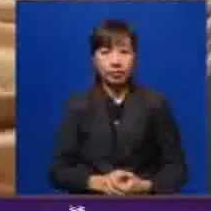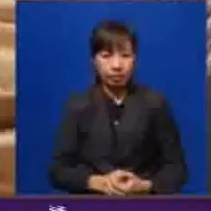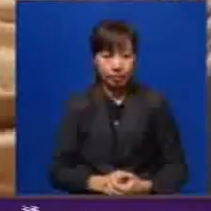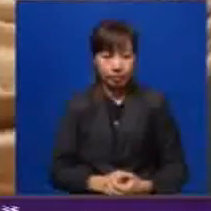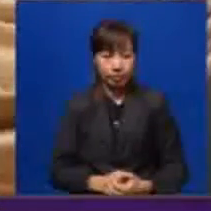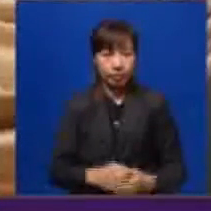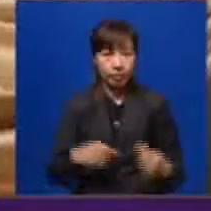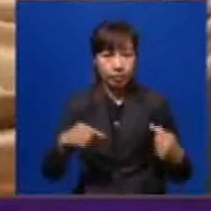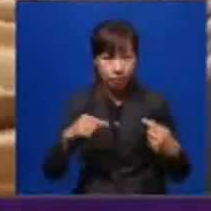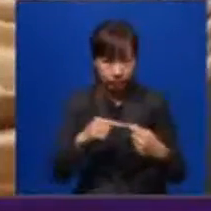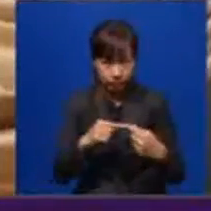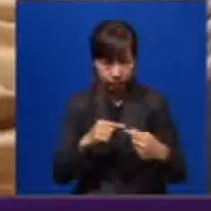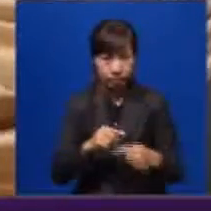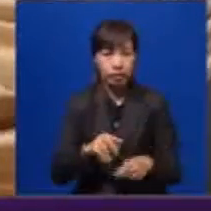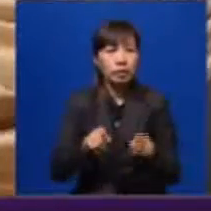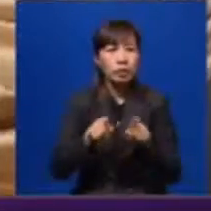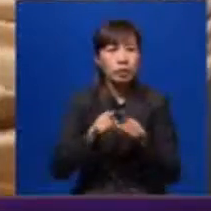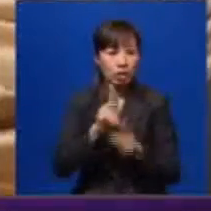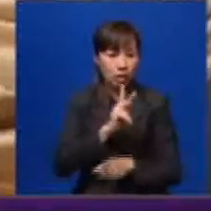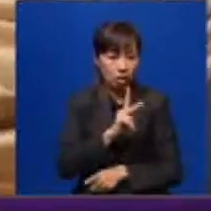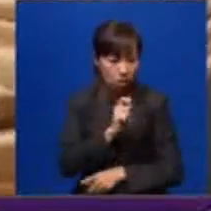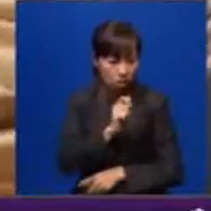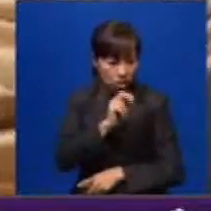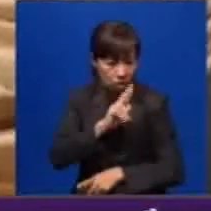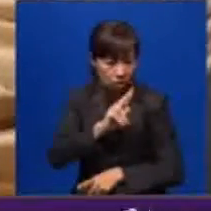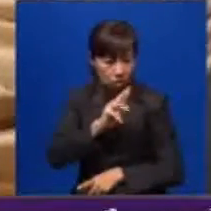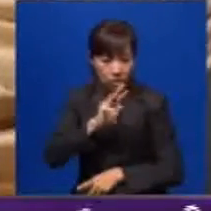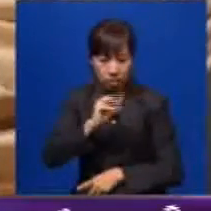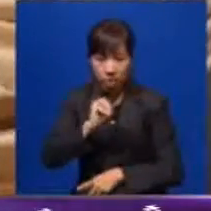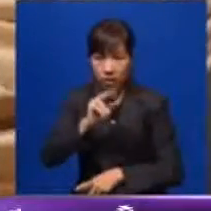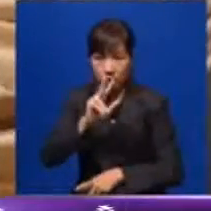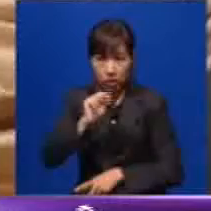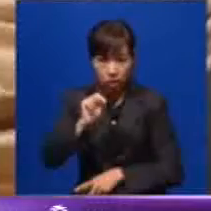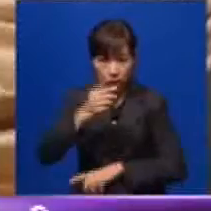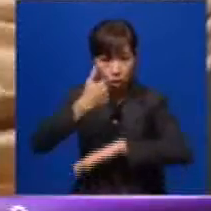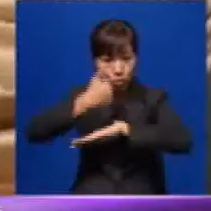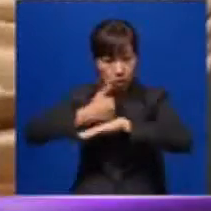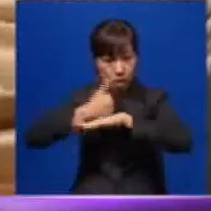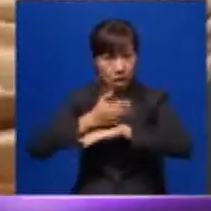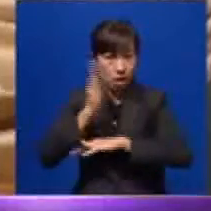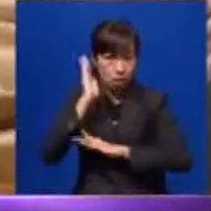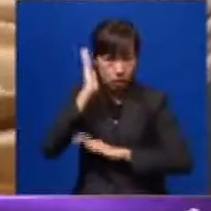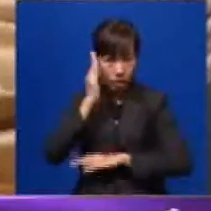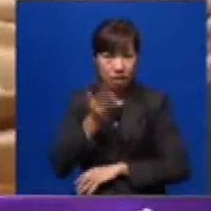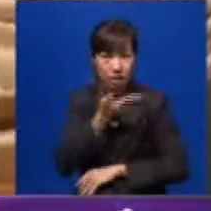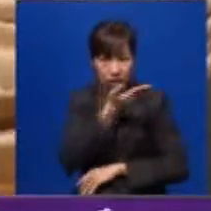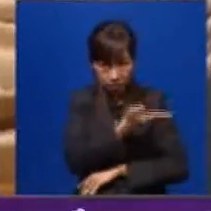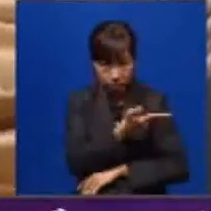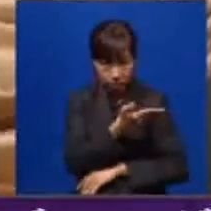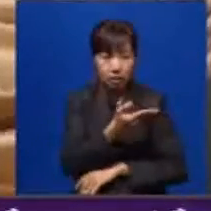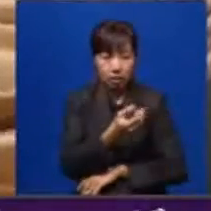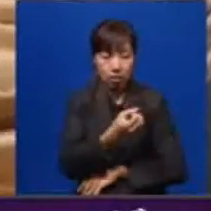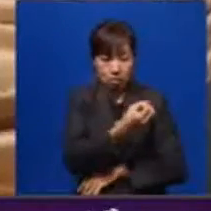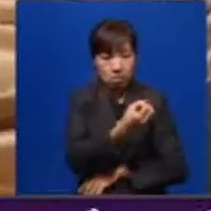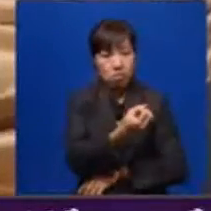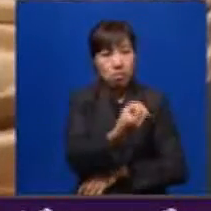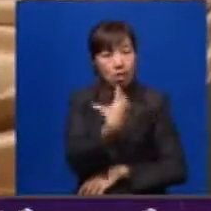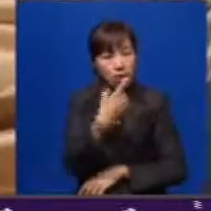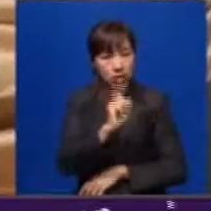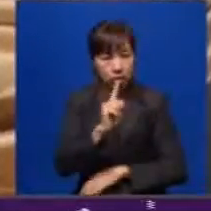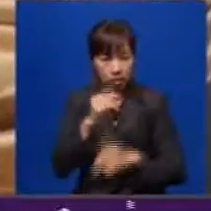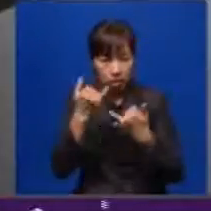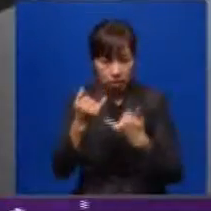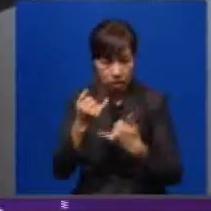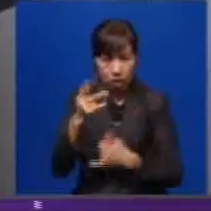กองอำนวยการรักษาความมั่นคงภายในราชอาณาจักรหรือกอรมนเปิดเผยว่าคสชได้แต่งตั้งให้พลโธกัมปนาท